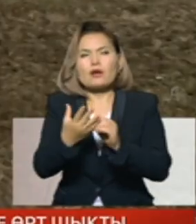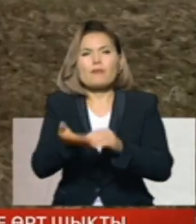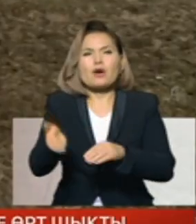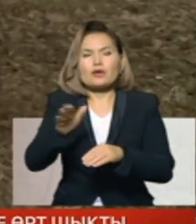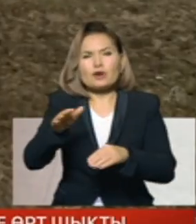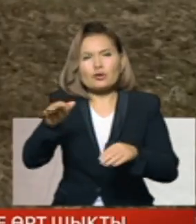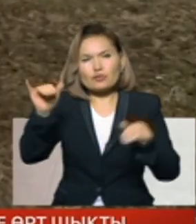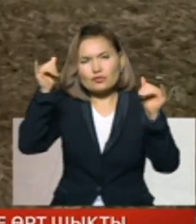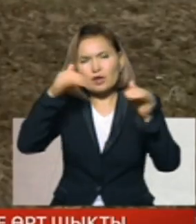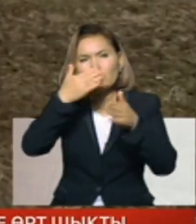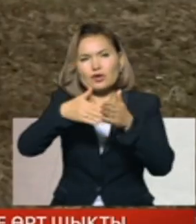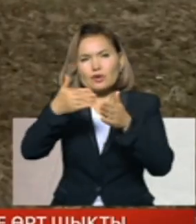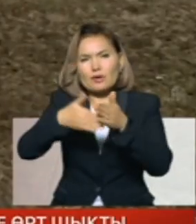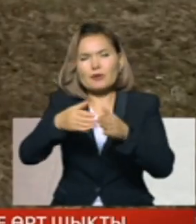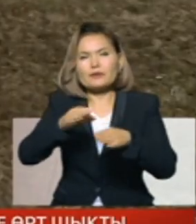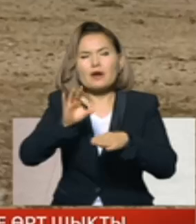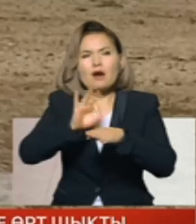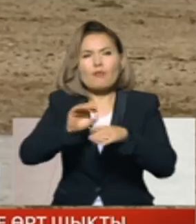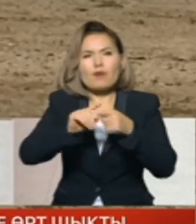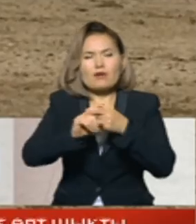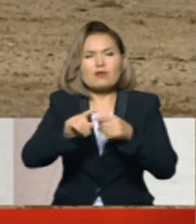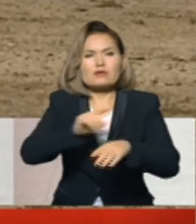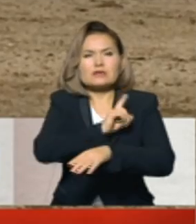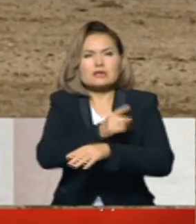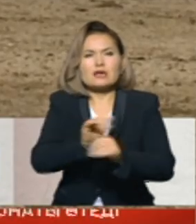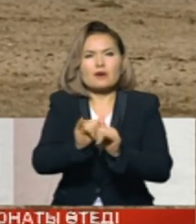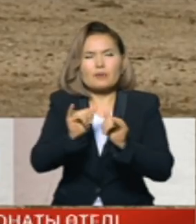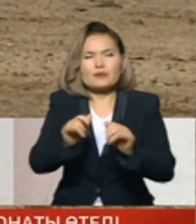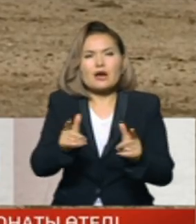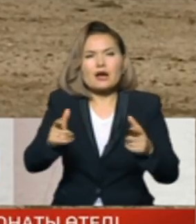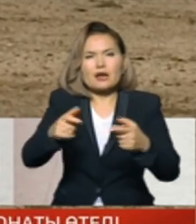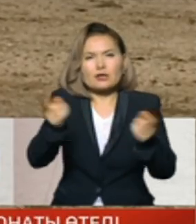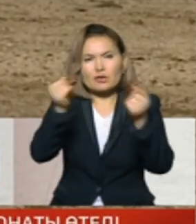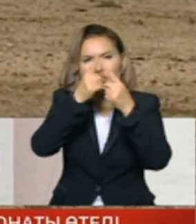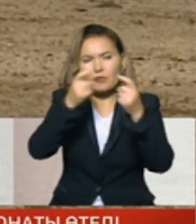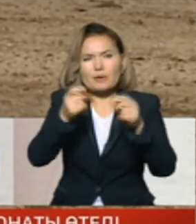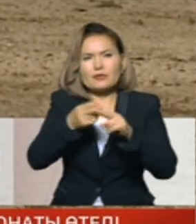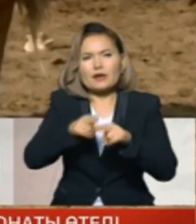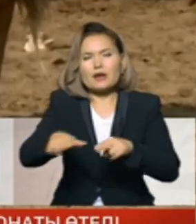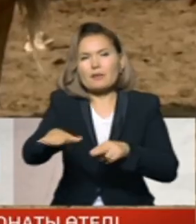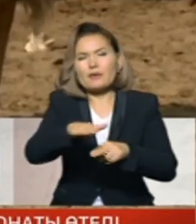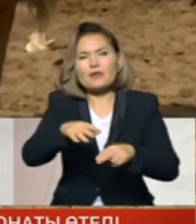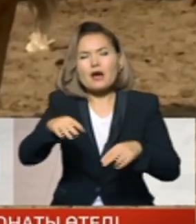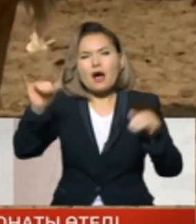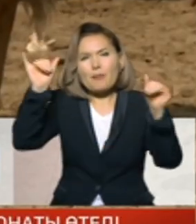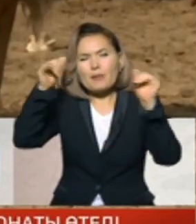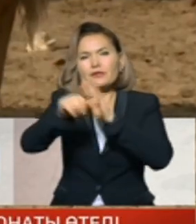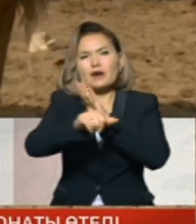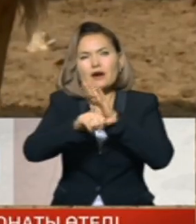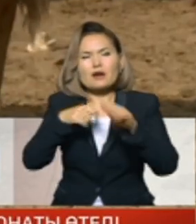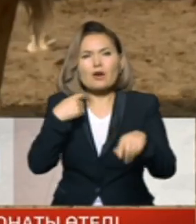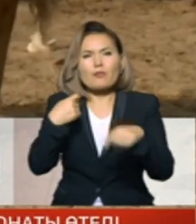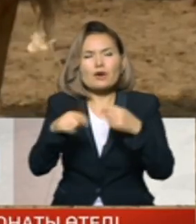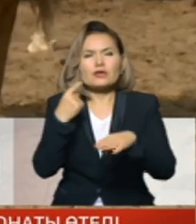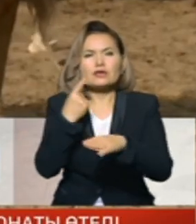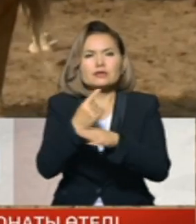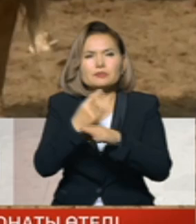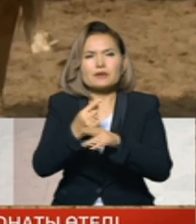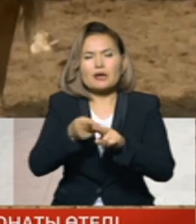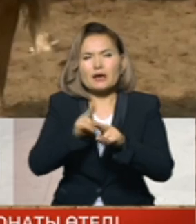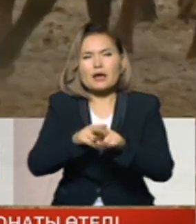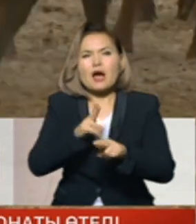бас жойылды. Індет ошағына карантиндік шаралар енгізілді. Енді ол жерден малдың өнімі мен етін шығаруға тыйым